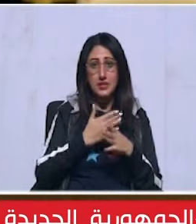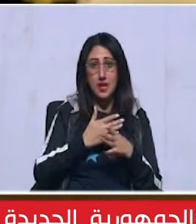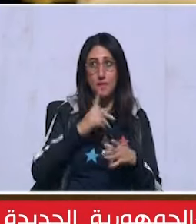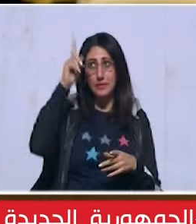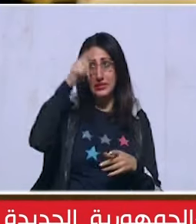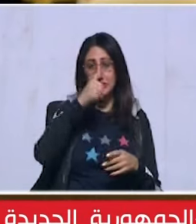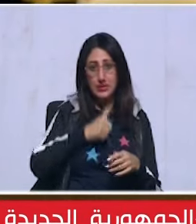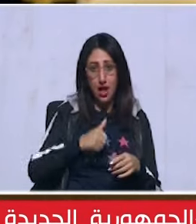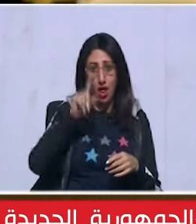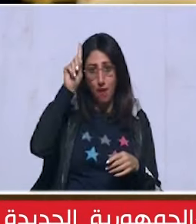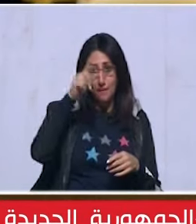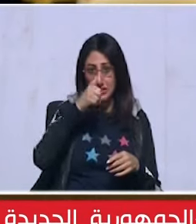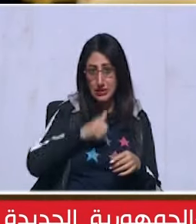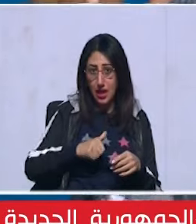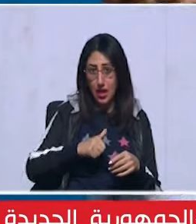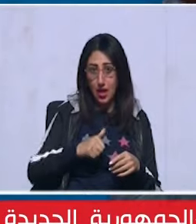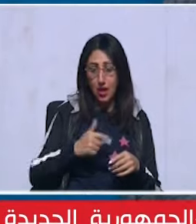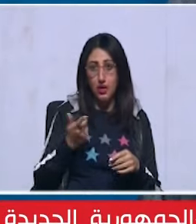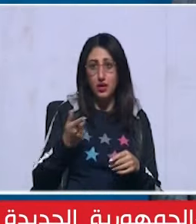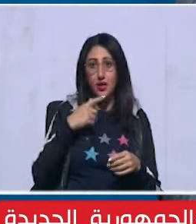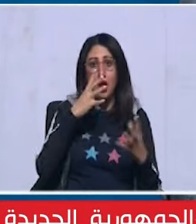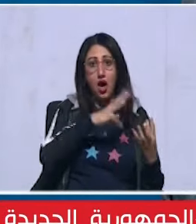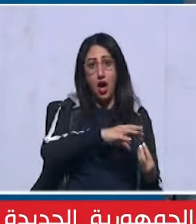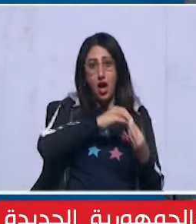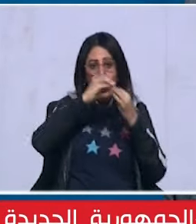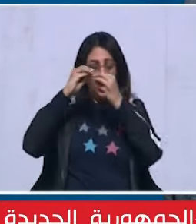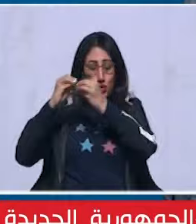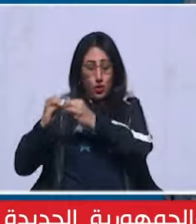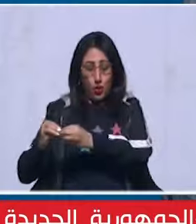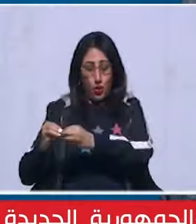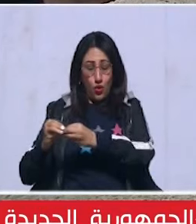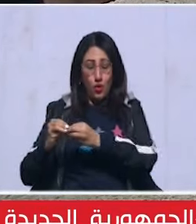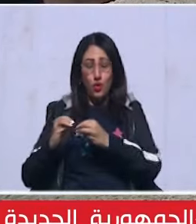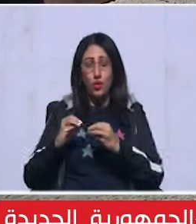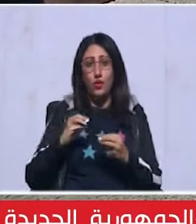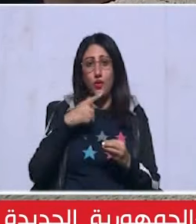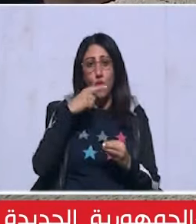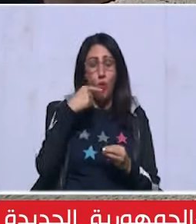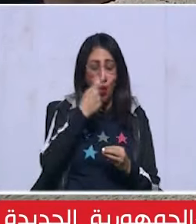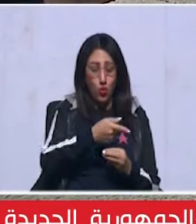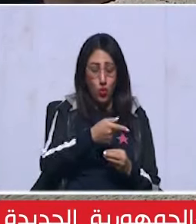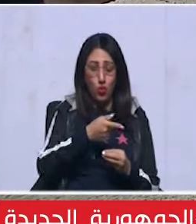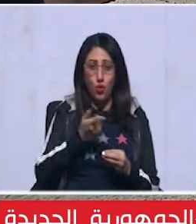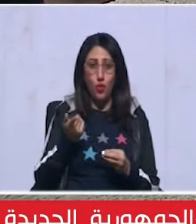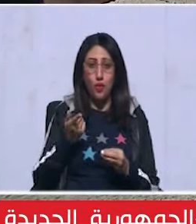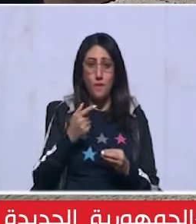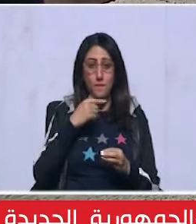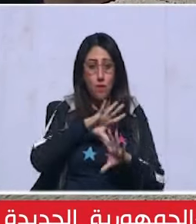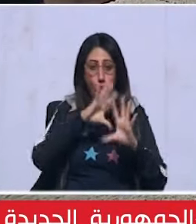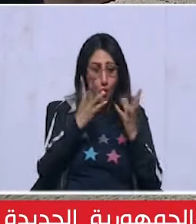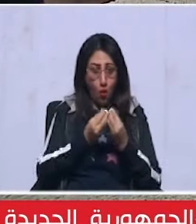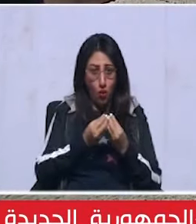وجل فربنا سبحانه وتعالى اخذه الى هذه الرحله العظيمه جدا ليبين له انه ما حدث لك يا